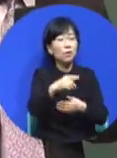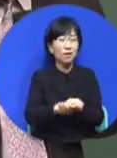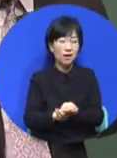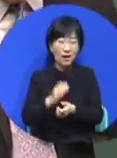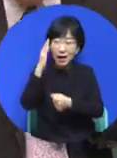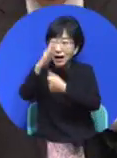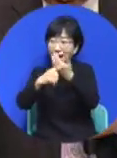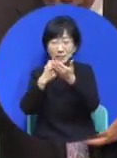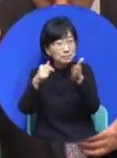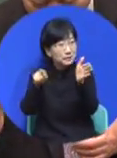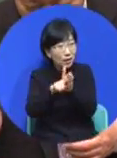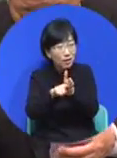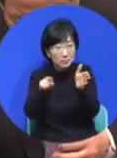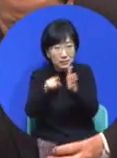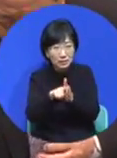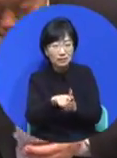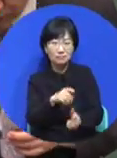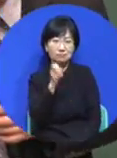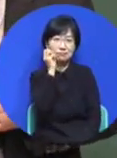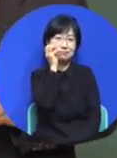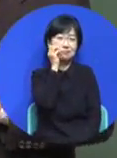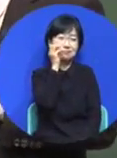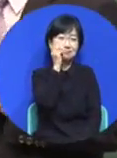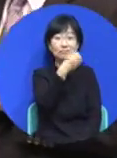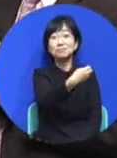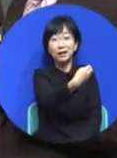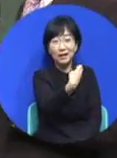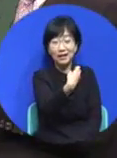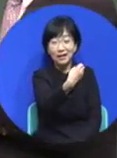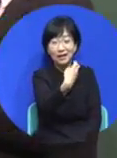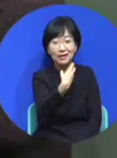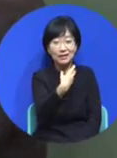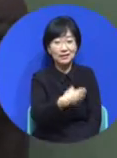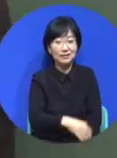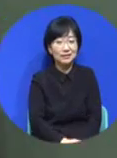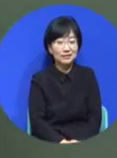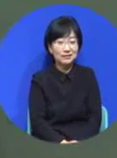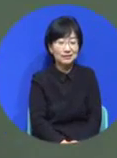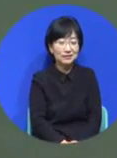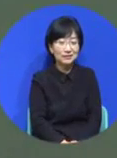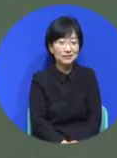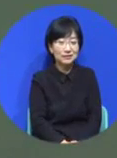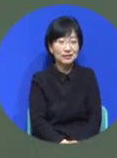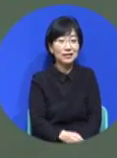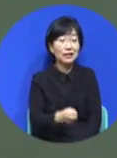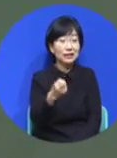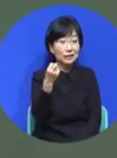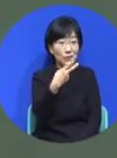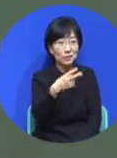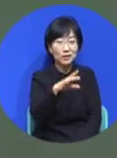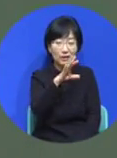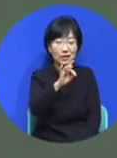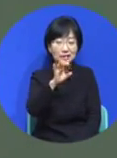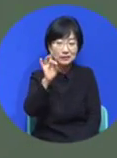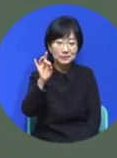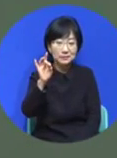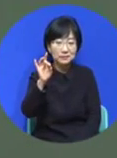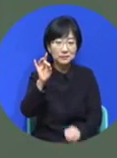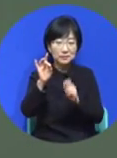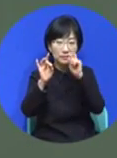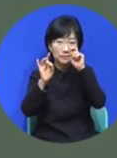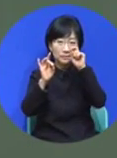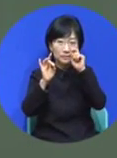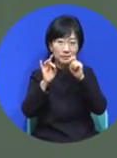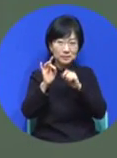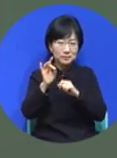how can you believe in God? 하나님 중에서도 그 뭐 무리다 말이야. 그 무슨 믿음이냐 이렇게. 무리처럼 보이기도